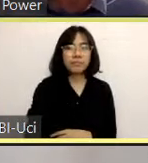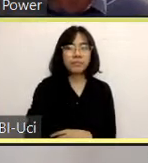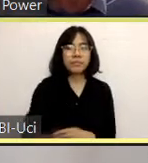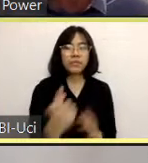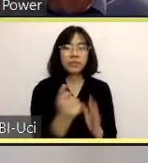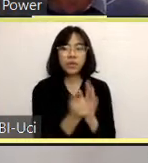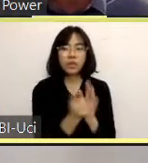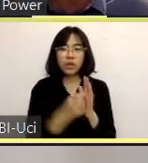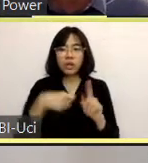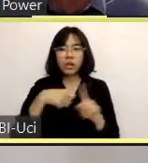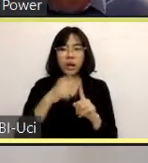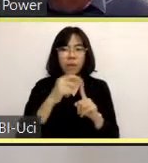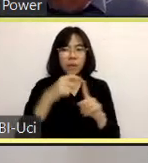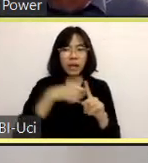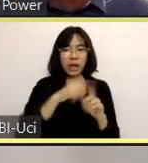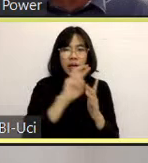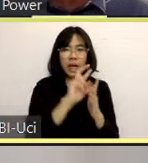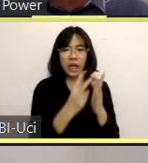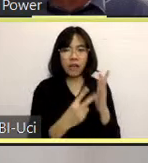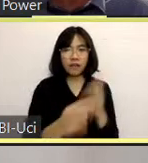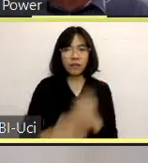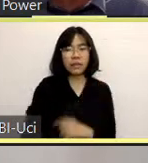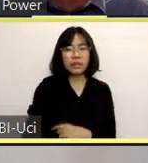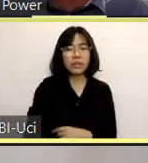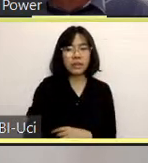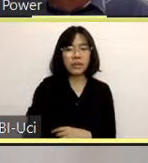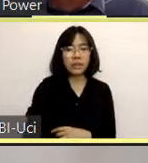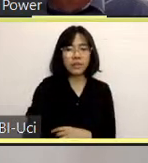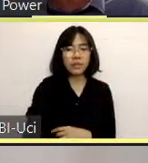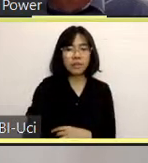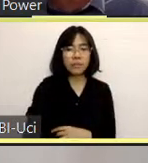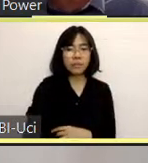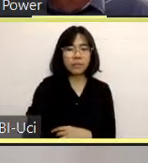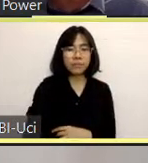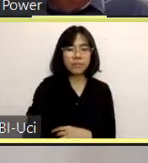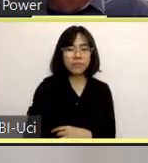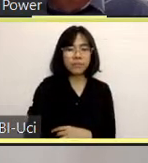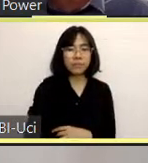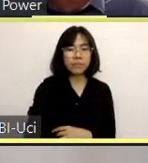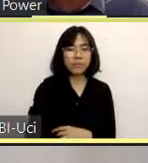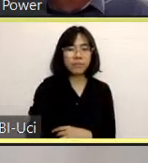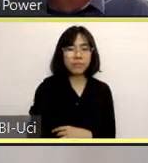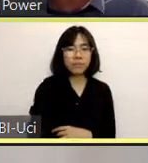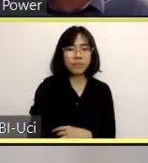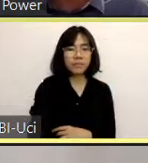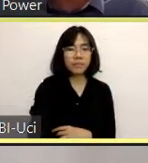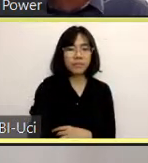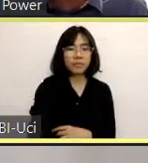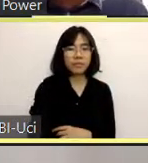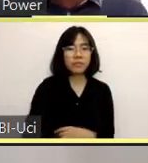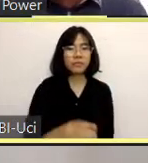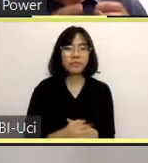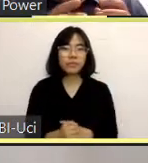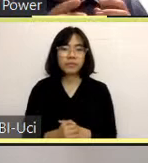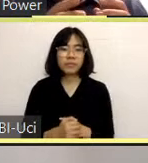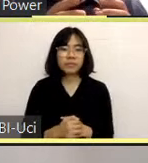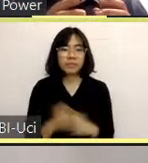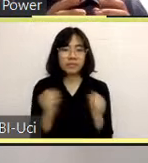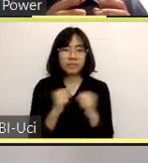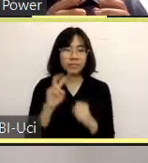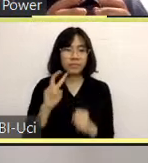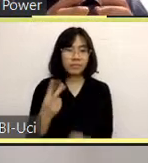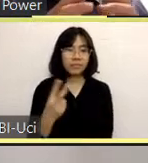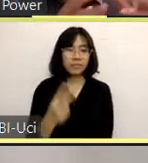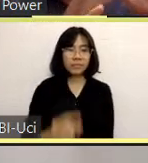kita sudah menyadari. Tetapi salah satu fungsi dari upaya tersebut adalah